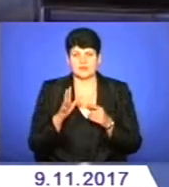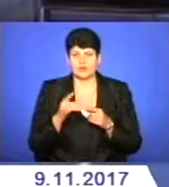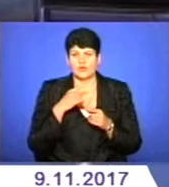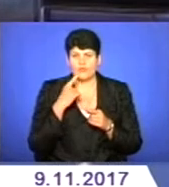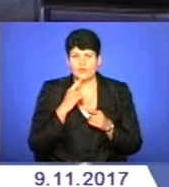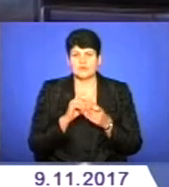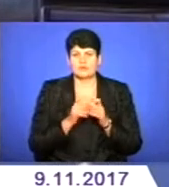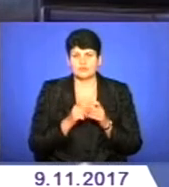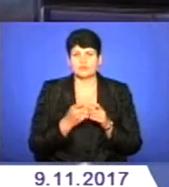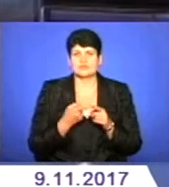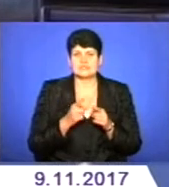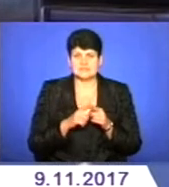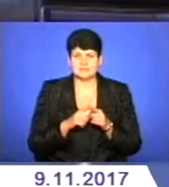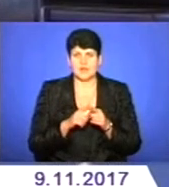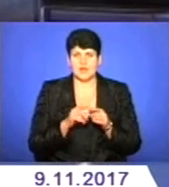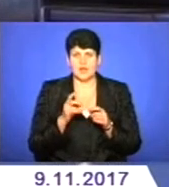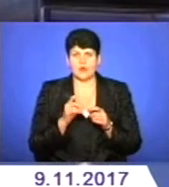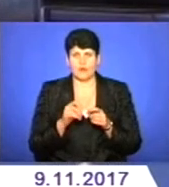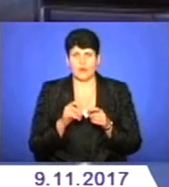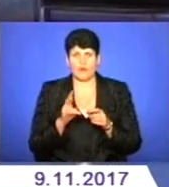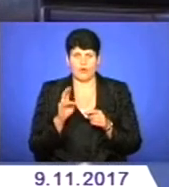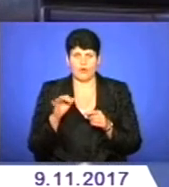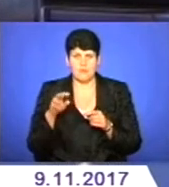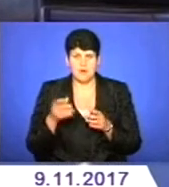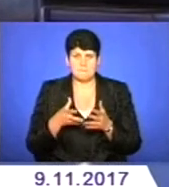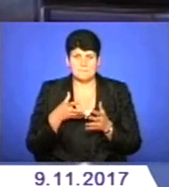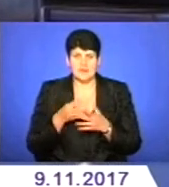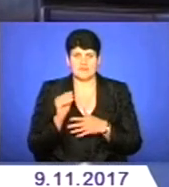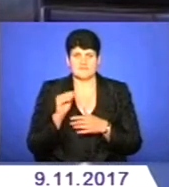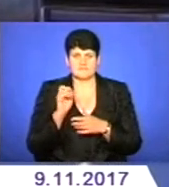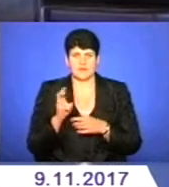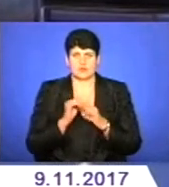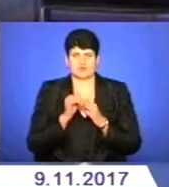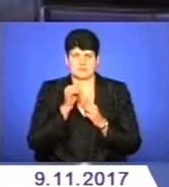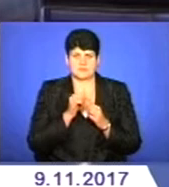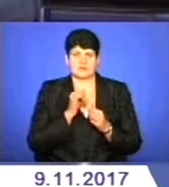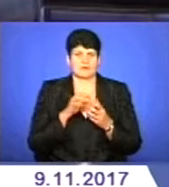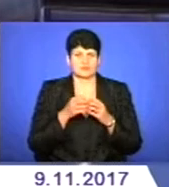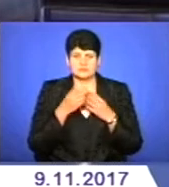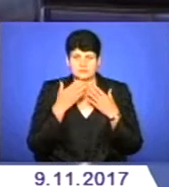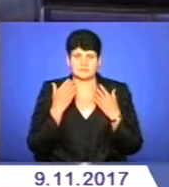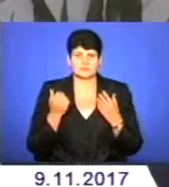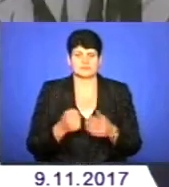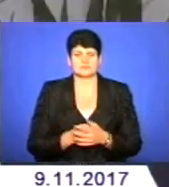зі шкідливими комахами щомісяця сплачують ЖЕКам, але результату немає. Про це у сюжеті.